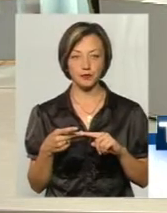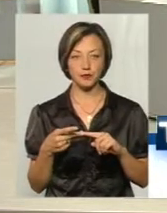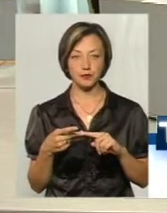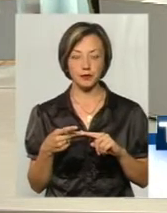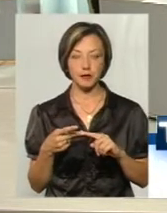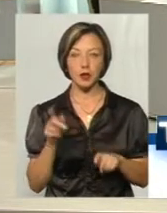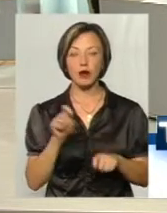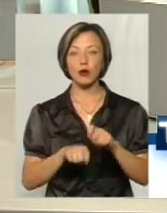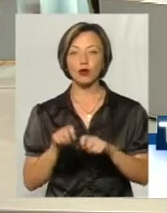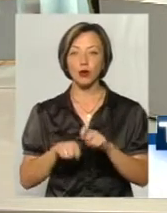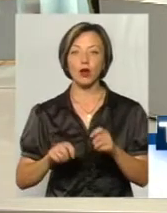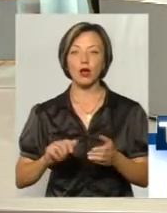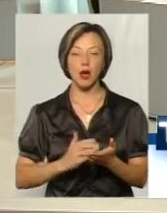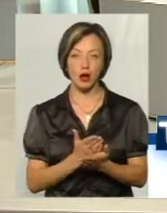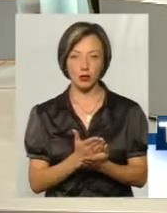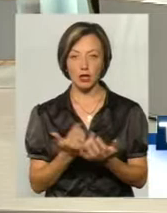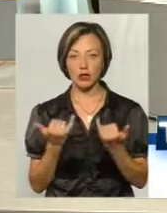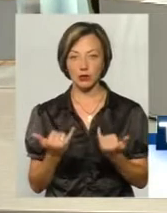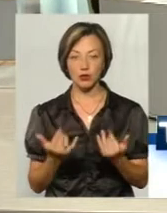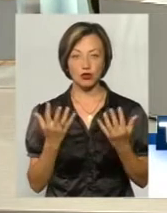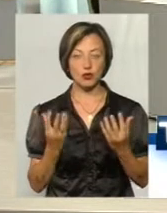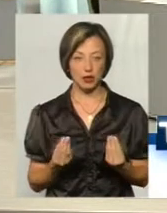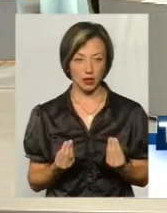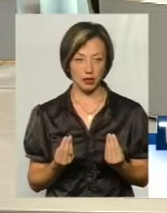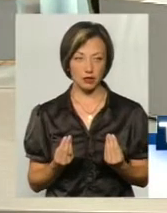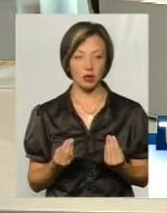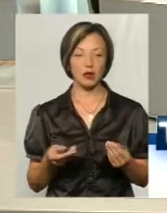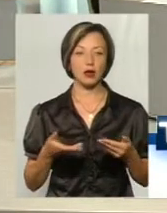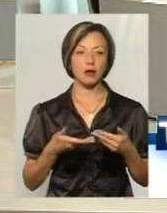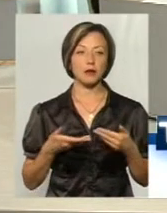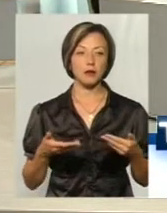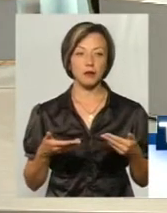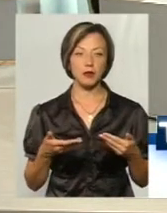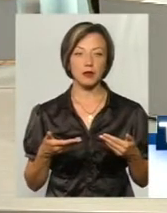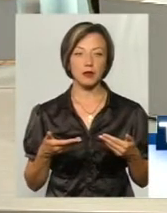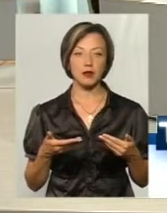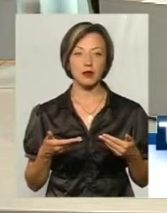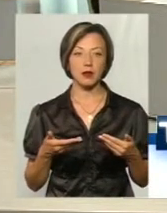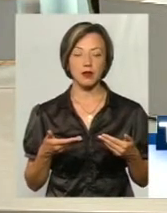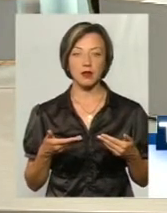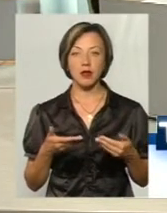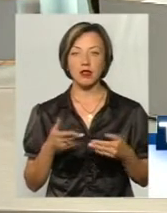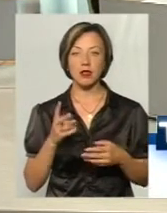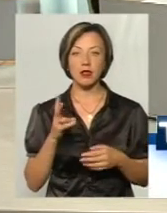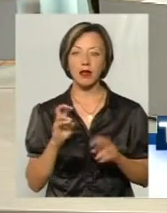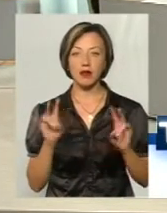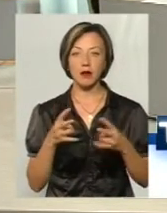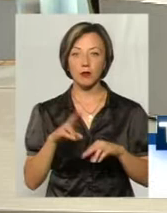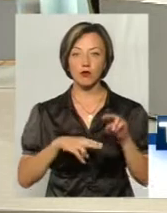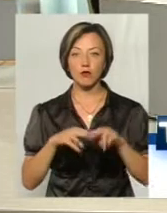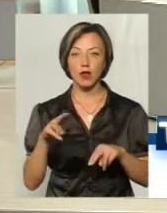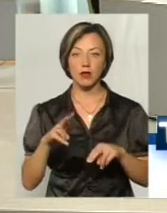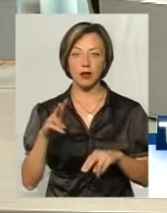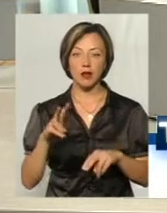значить, контроль якості. На сьогоднішній день не важливо побудувати дорогу як-небудь, а потрібно